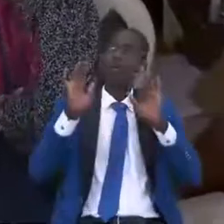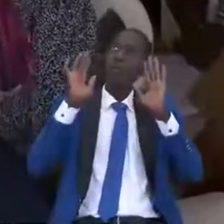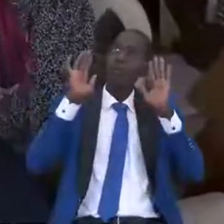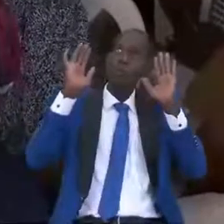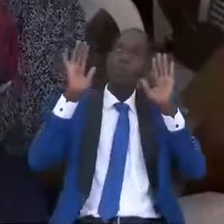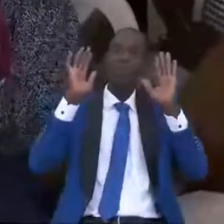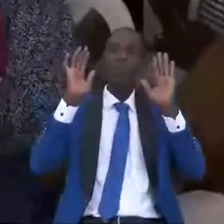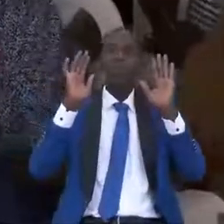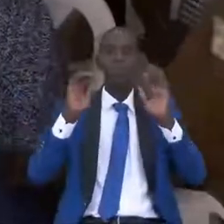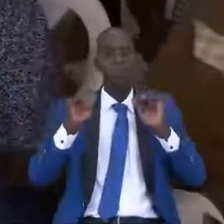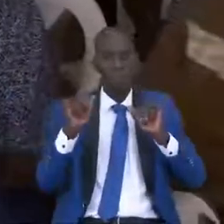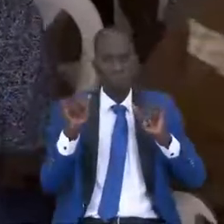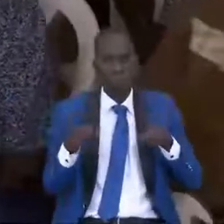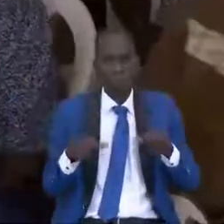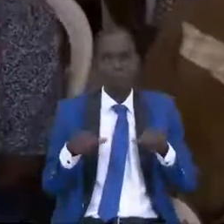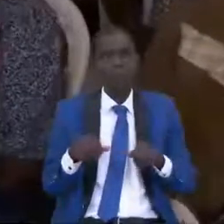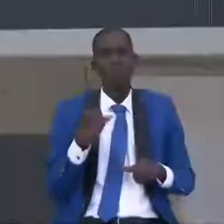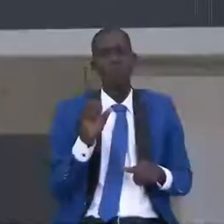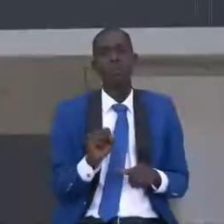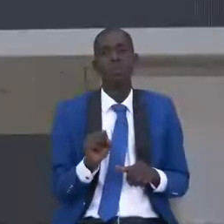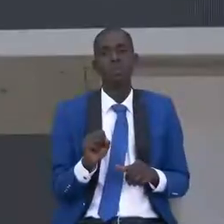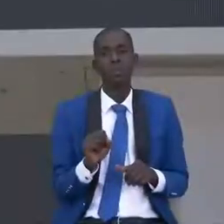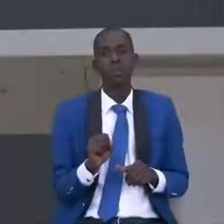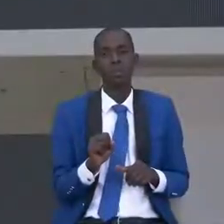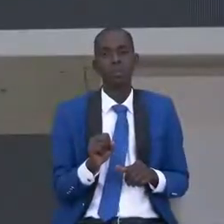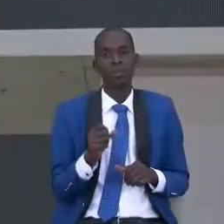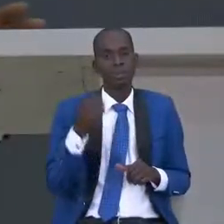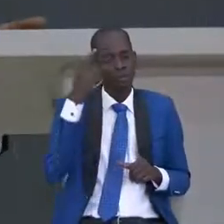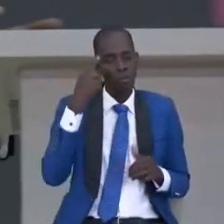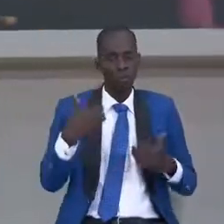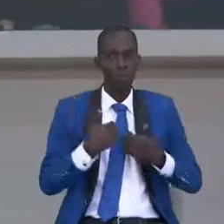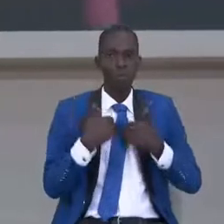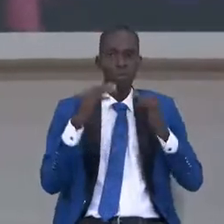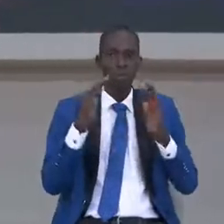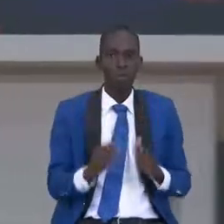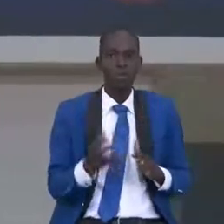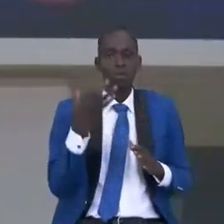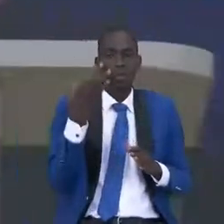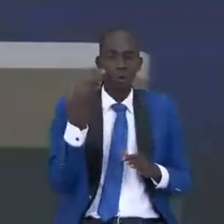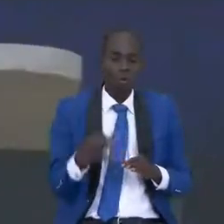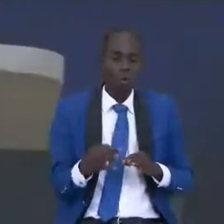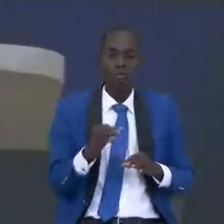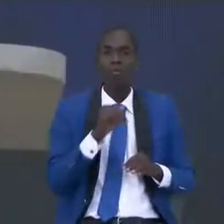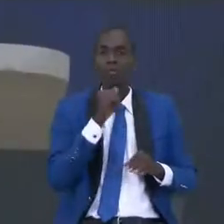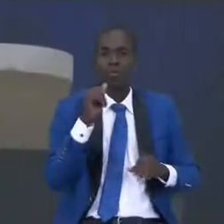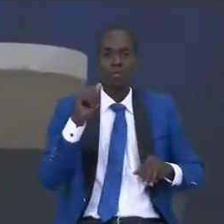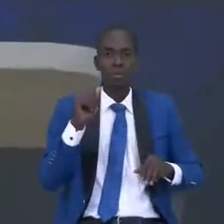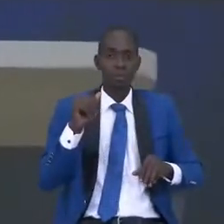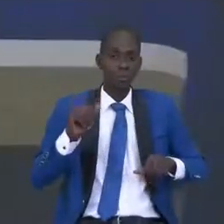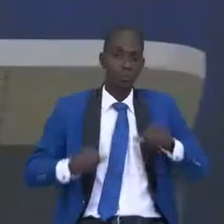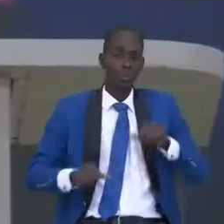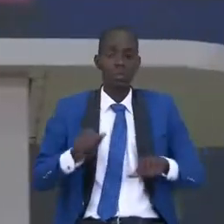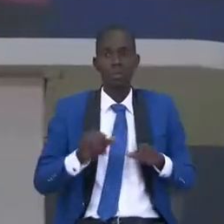les possibilités prodigieuses des possesseurs de la foi inébranlable,